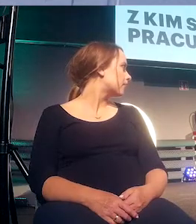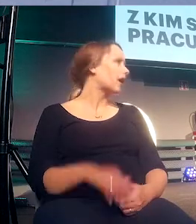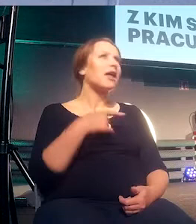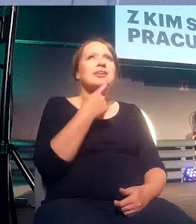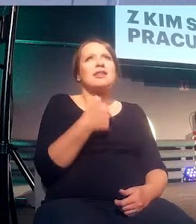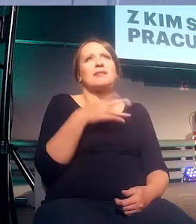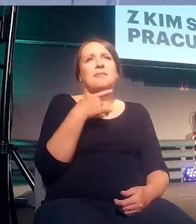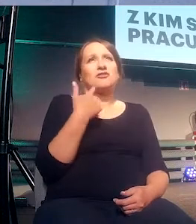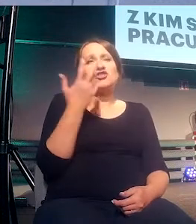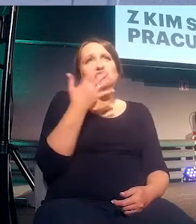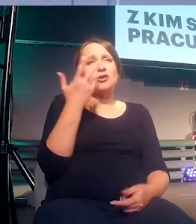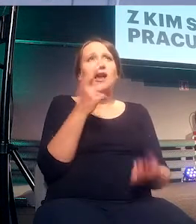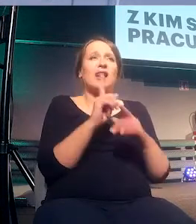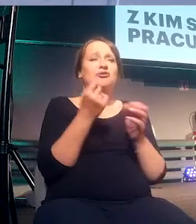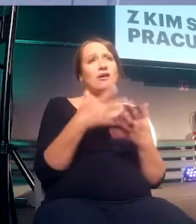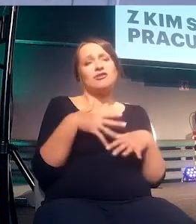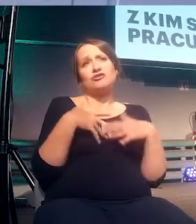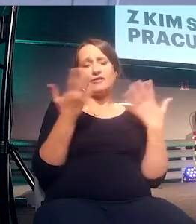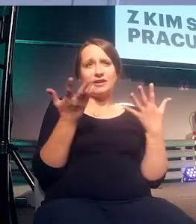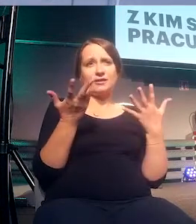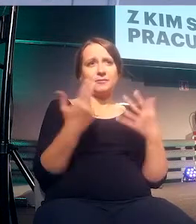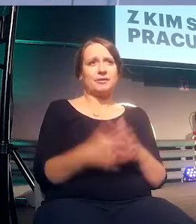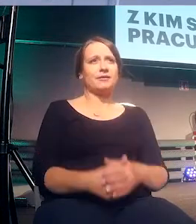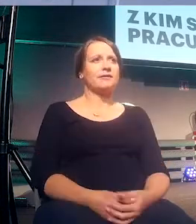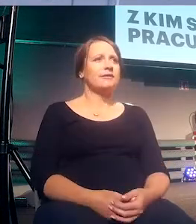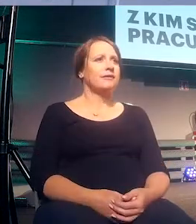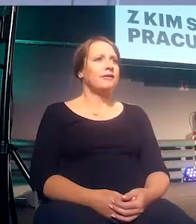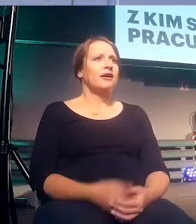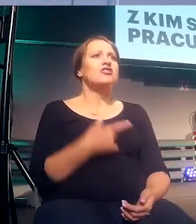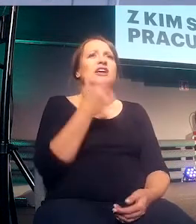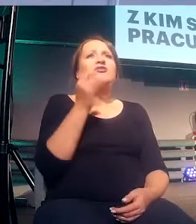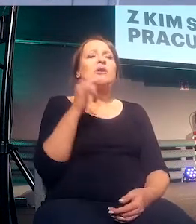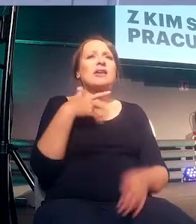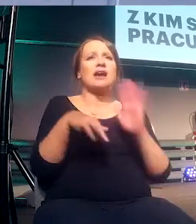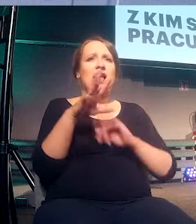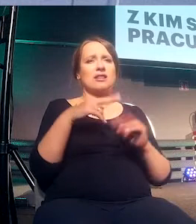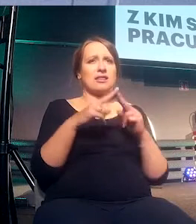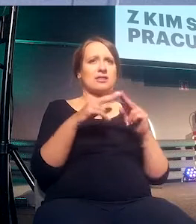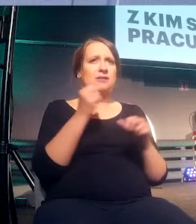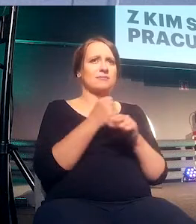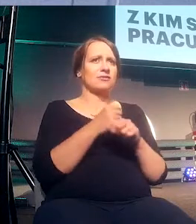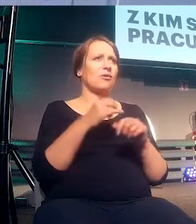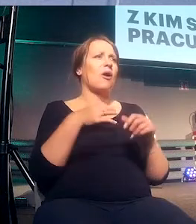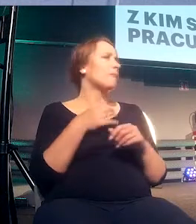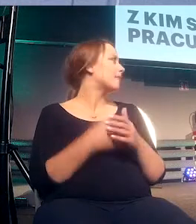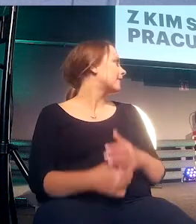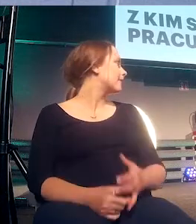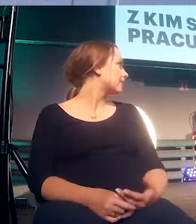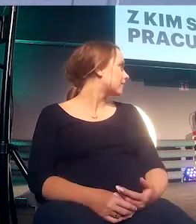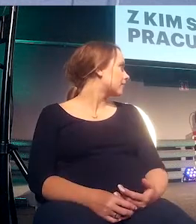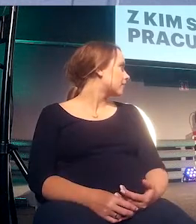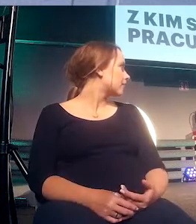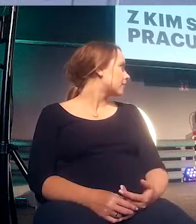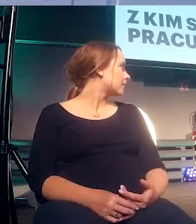ale na pewno zdziwieniem, że zaczęłam pracować bezpośrednio z klientami bez żadnego account managera, który miałby mi